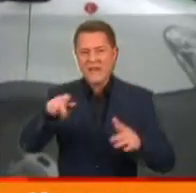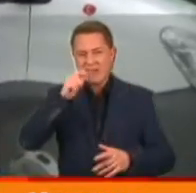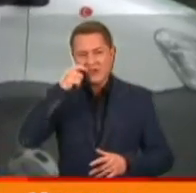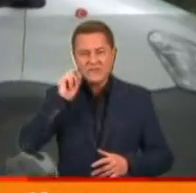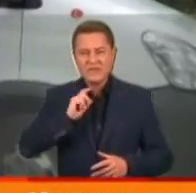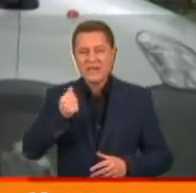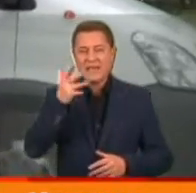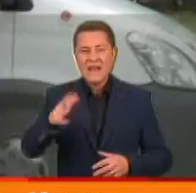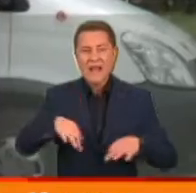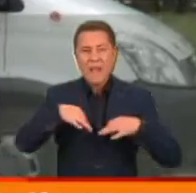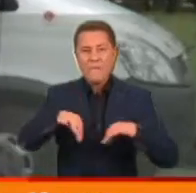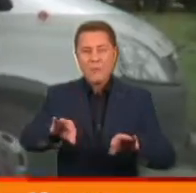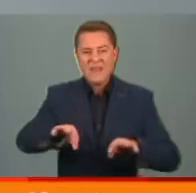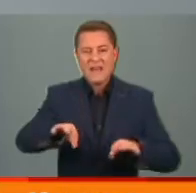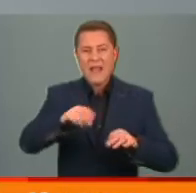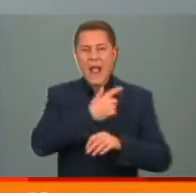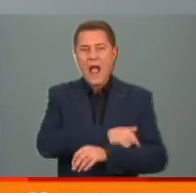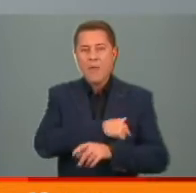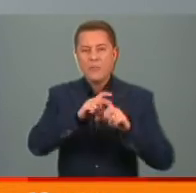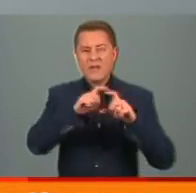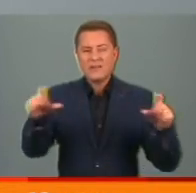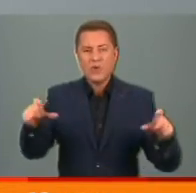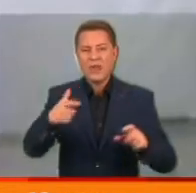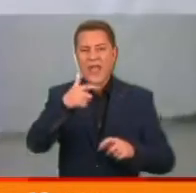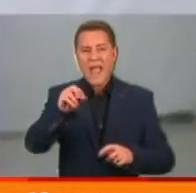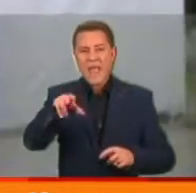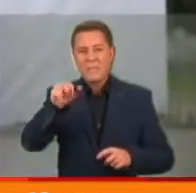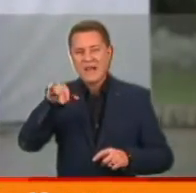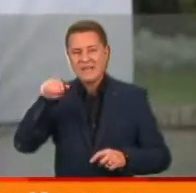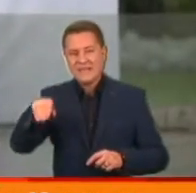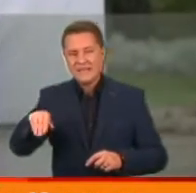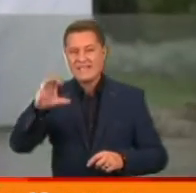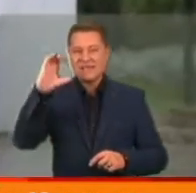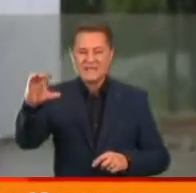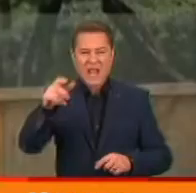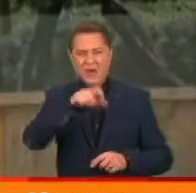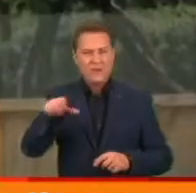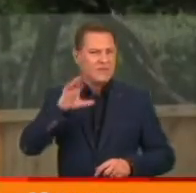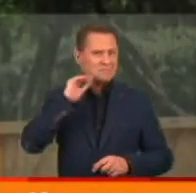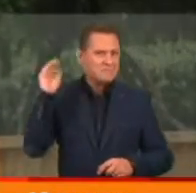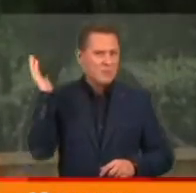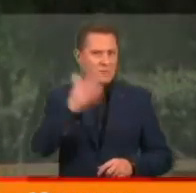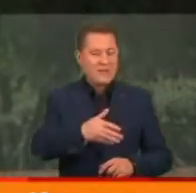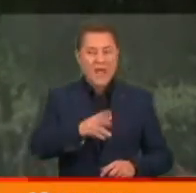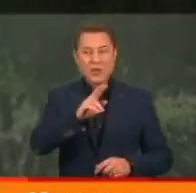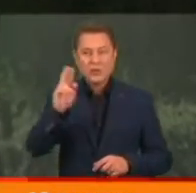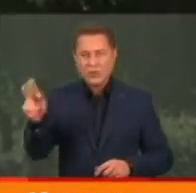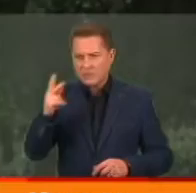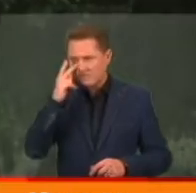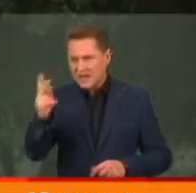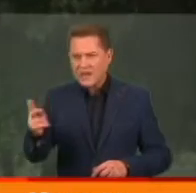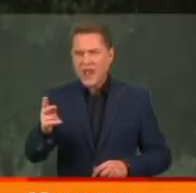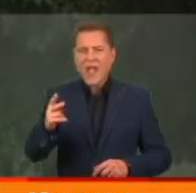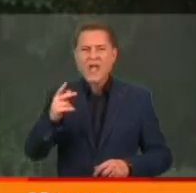мобільних амбулаторій із яскравими написами «Гепатит С». Здебільшого люди їх проминають. Лише дехто помічає залитий